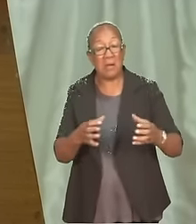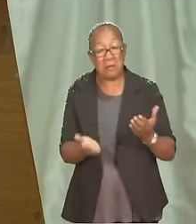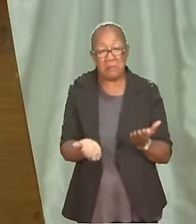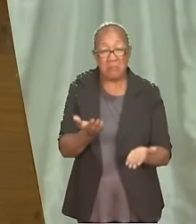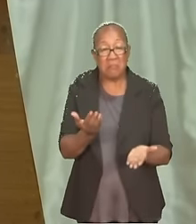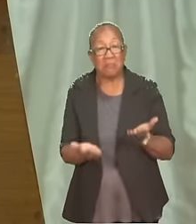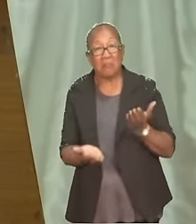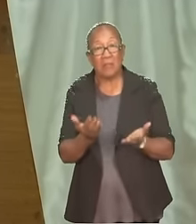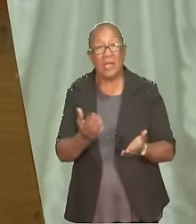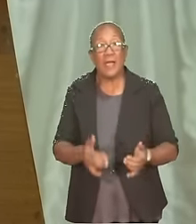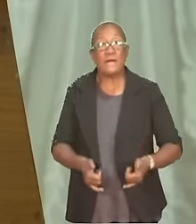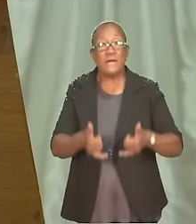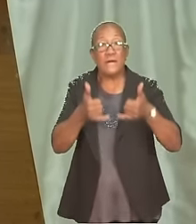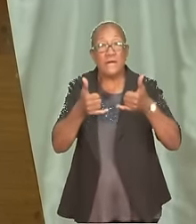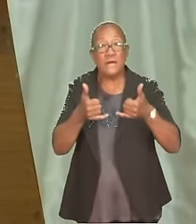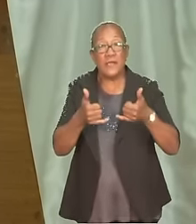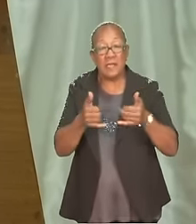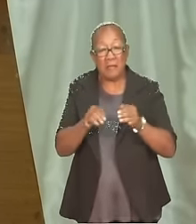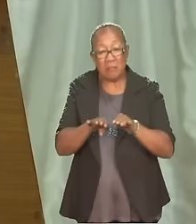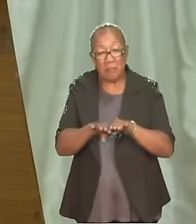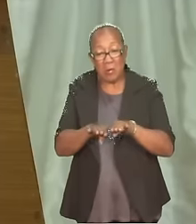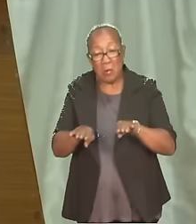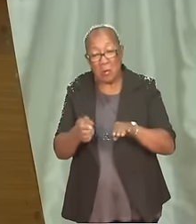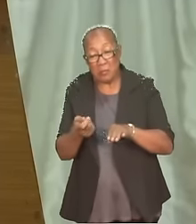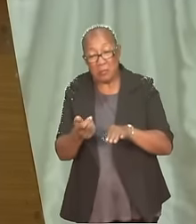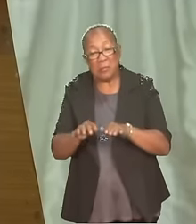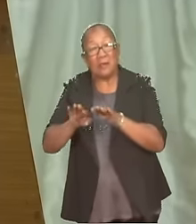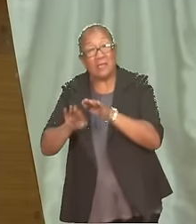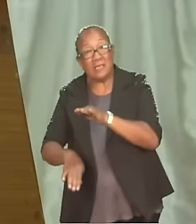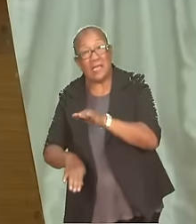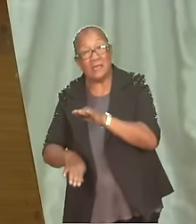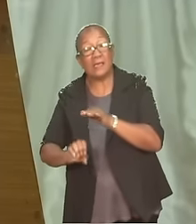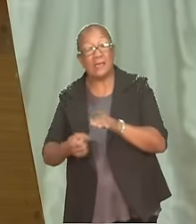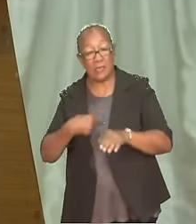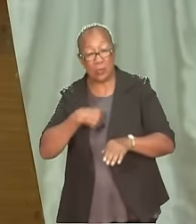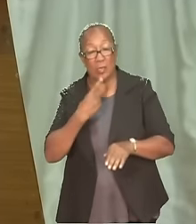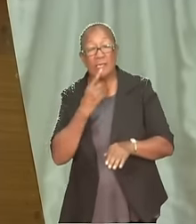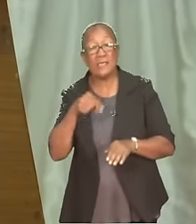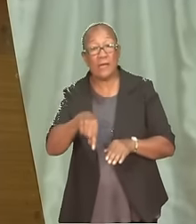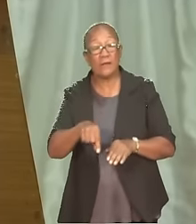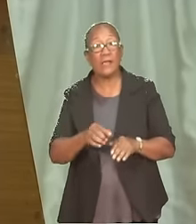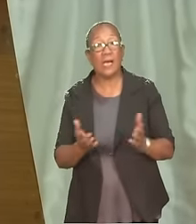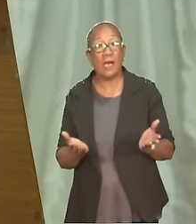En velen op de grens van faillissement. Dat kan ik nu vandaag wel zeggen.